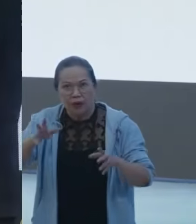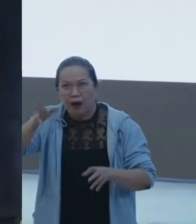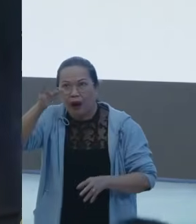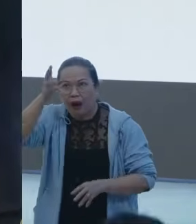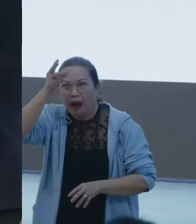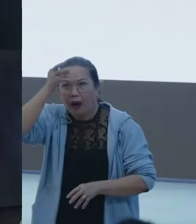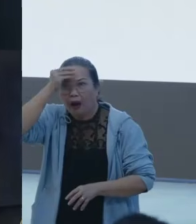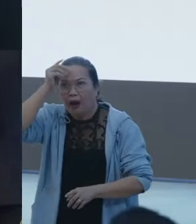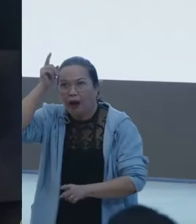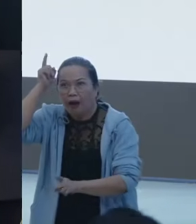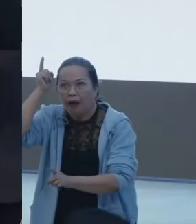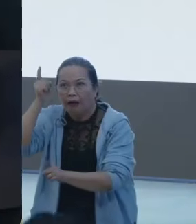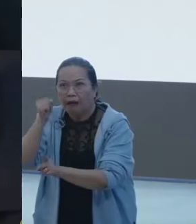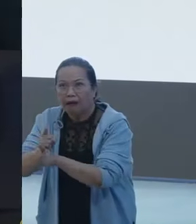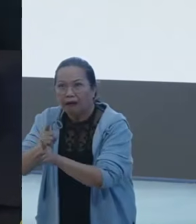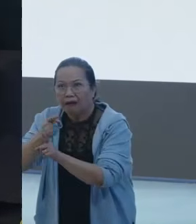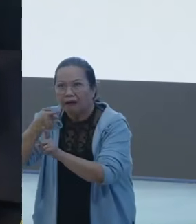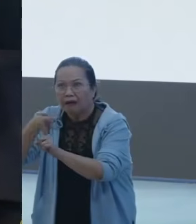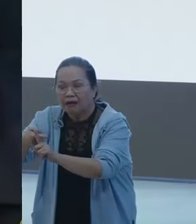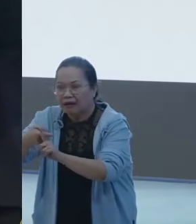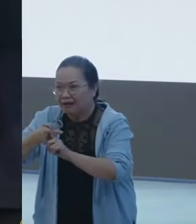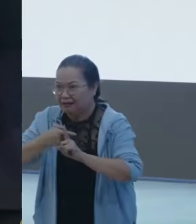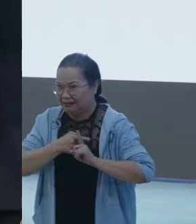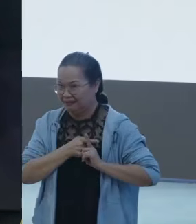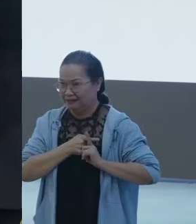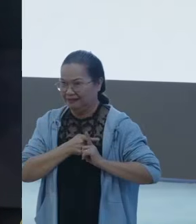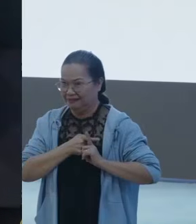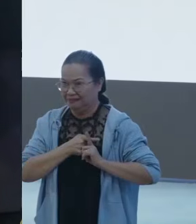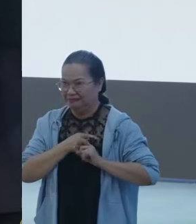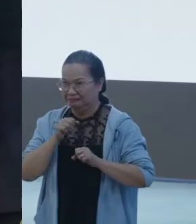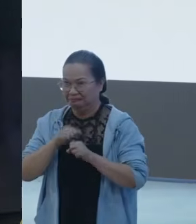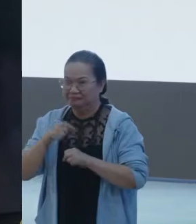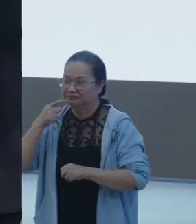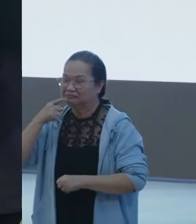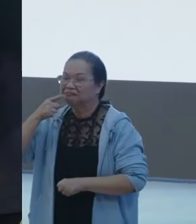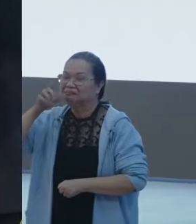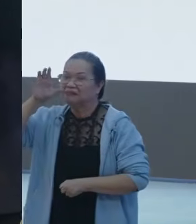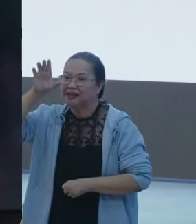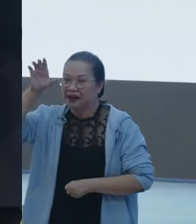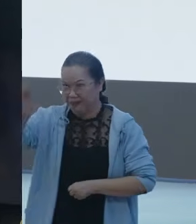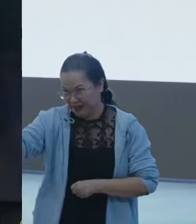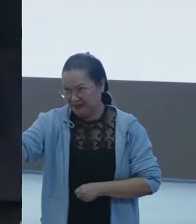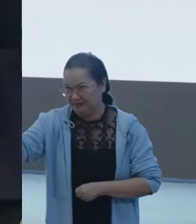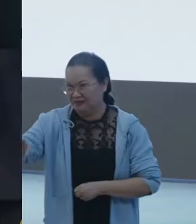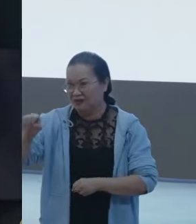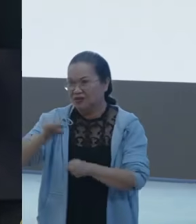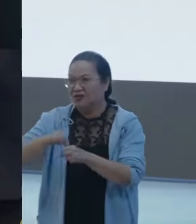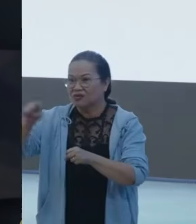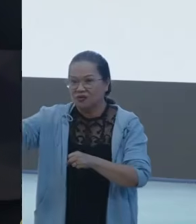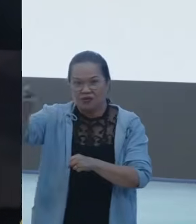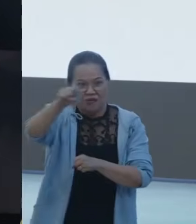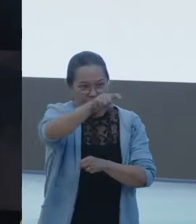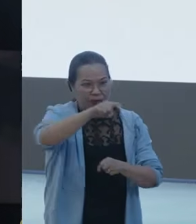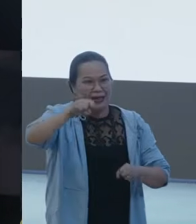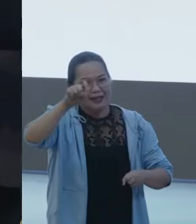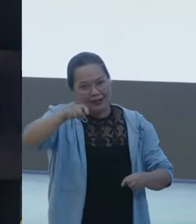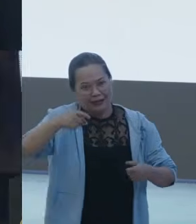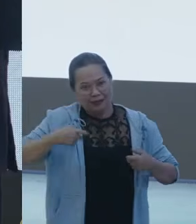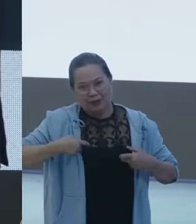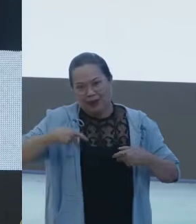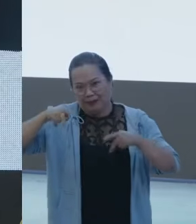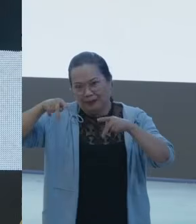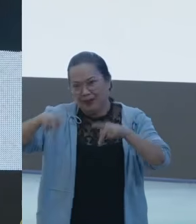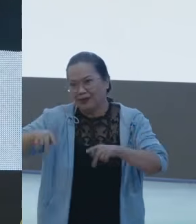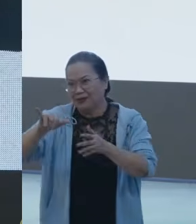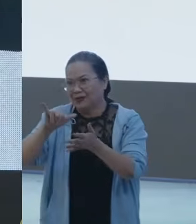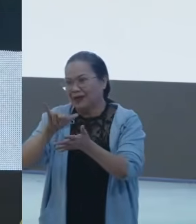it's commanded of God, our Savior. Command po siya. Pangalawa, so kilala na natin ang may